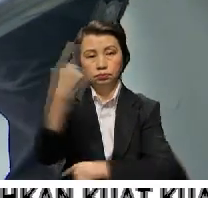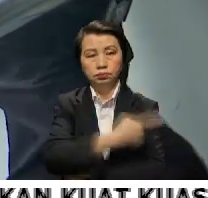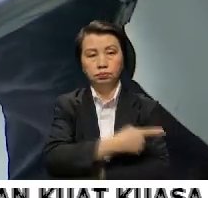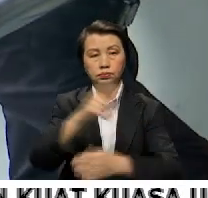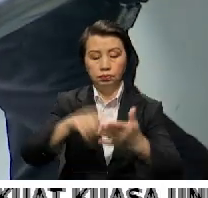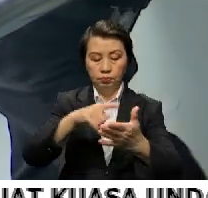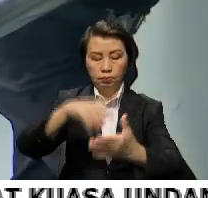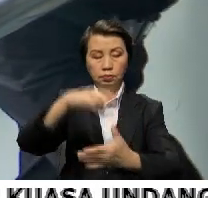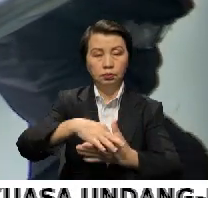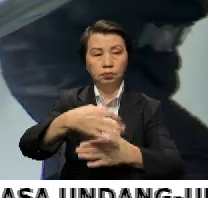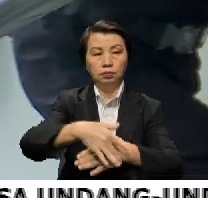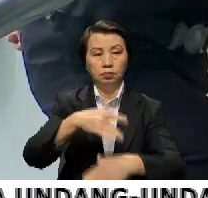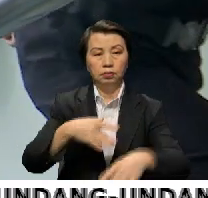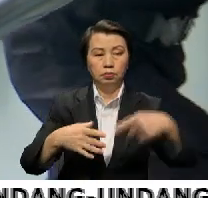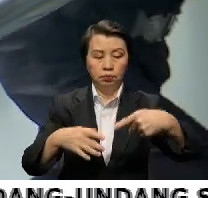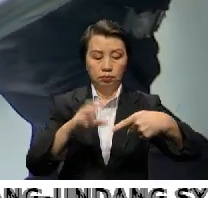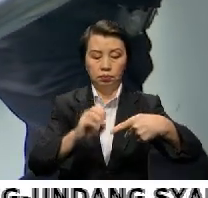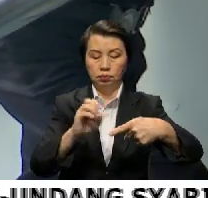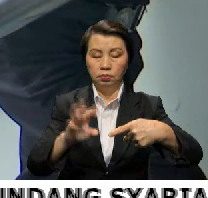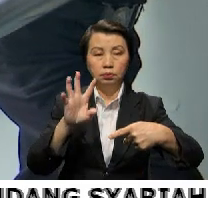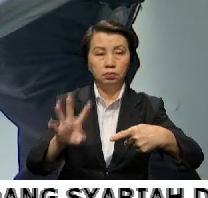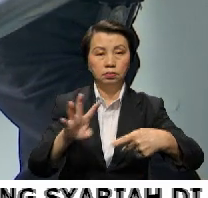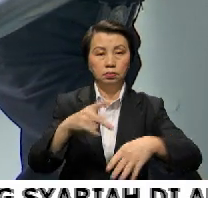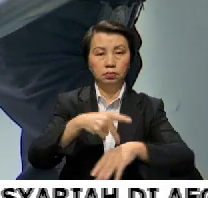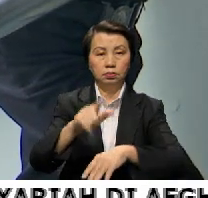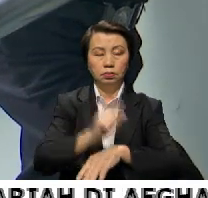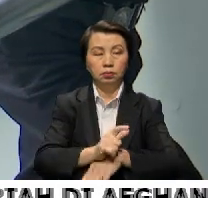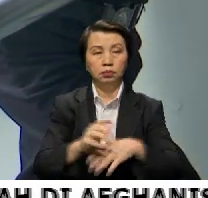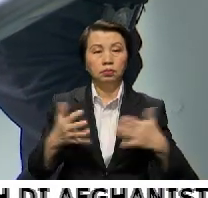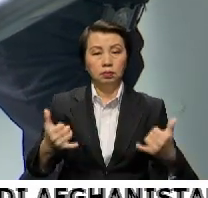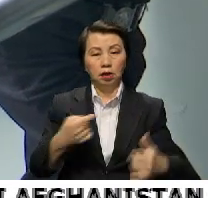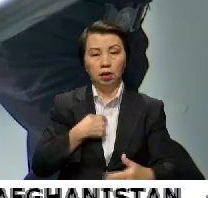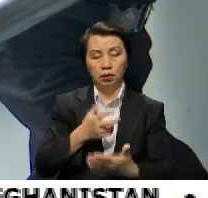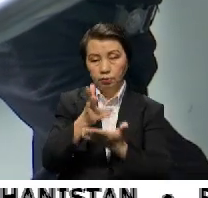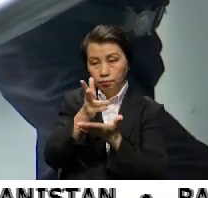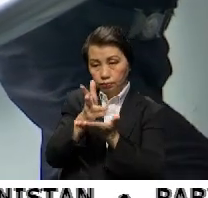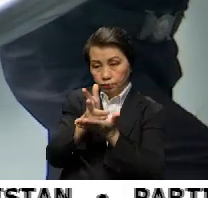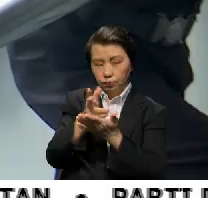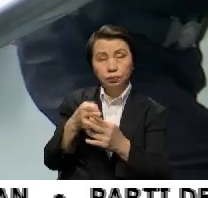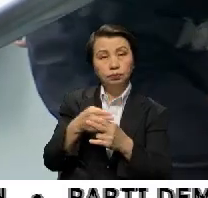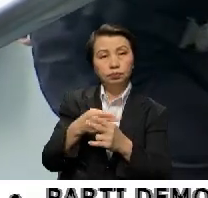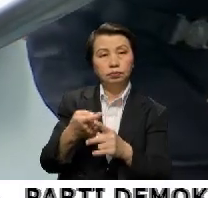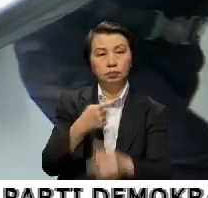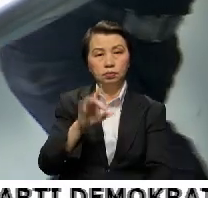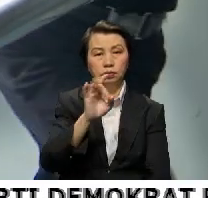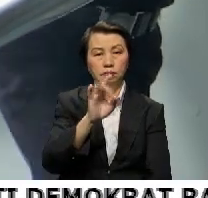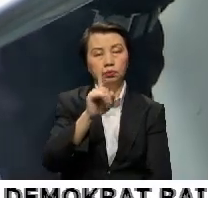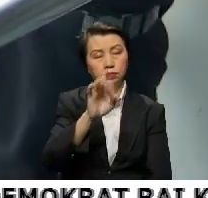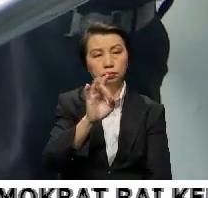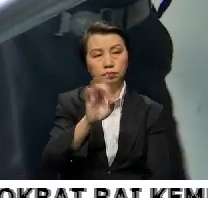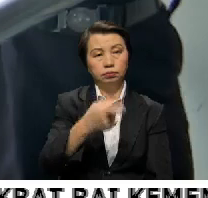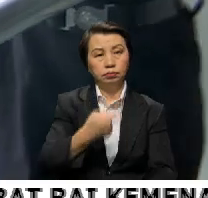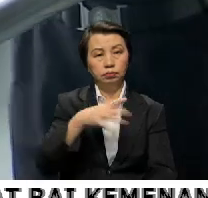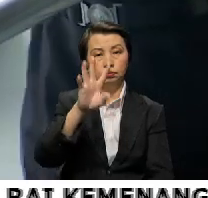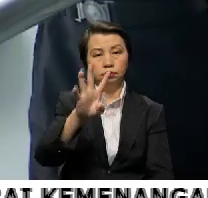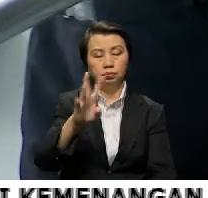pengundian awal bagi kerusi P004 Langkawi, yang mana pada ketika ini saya berlintas langsung seketika dari salah satu daripada